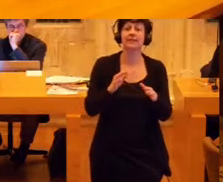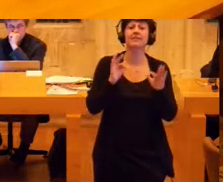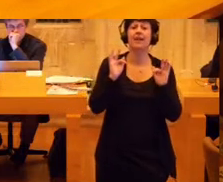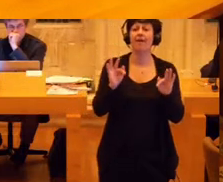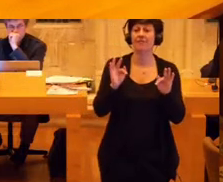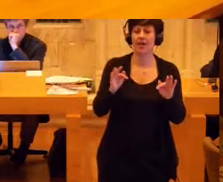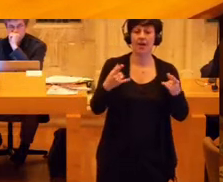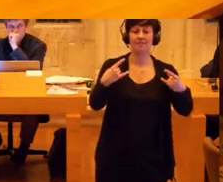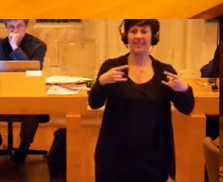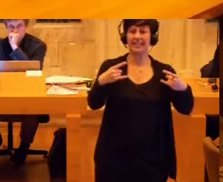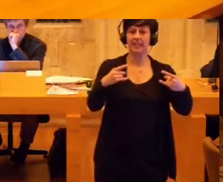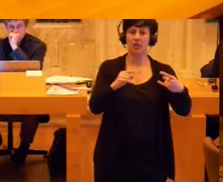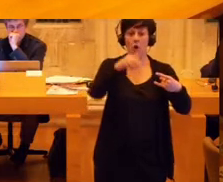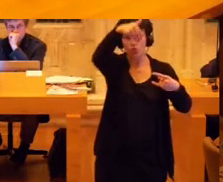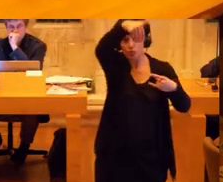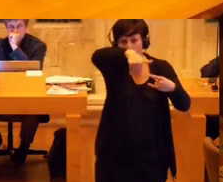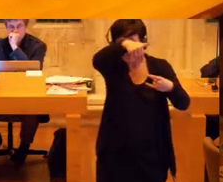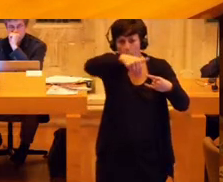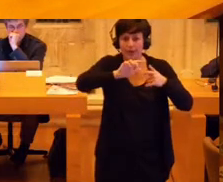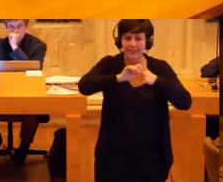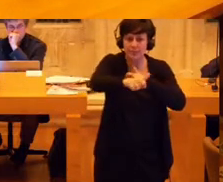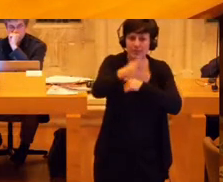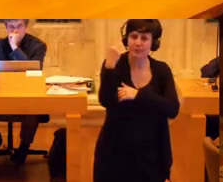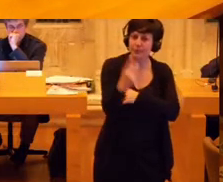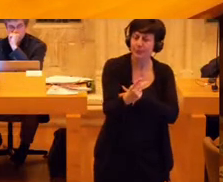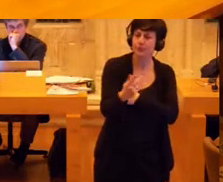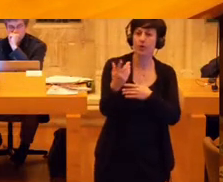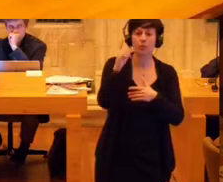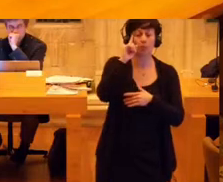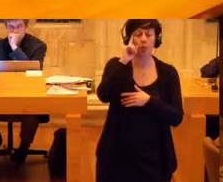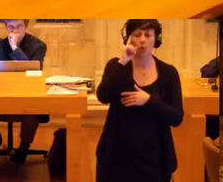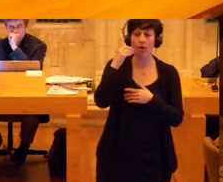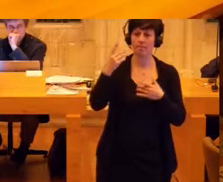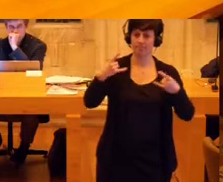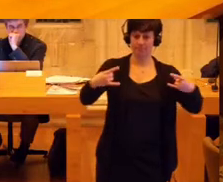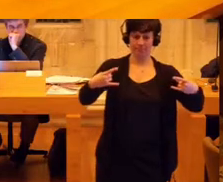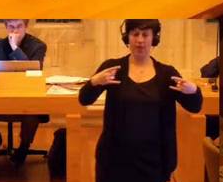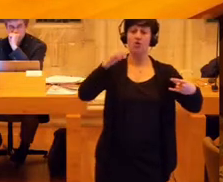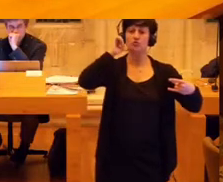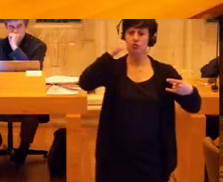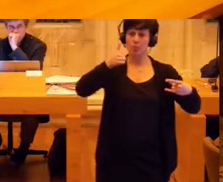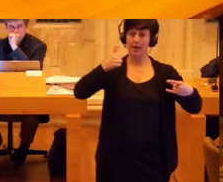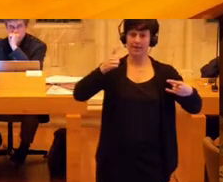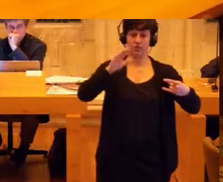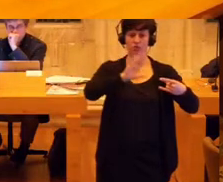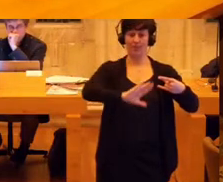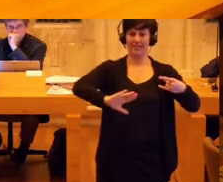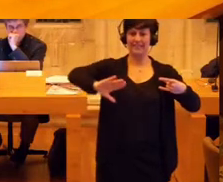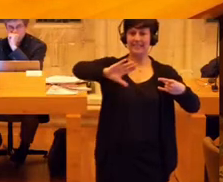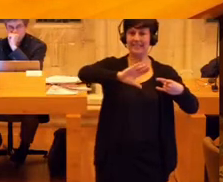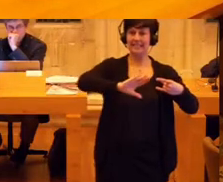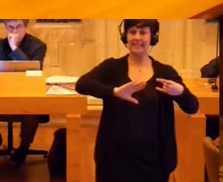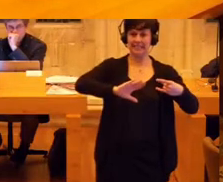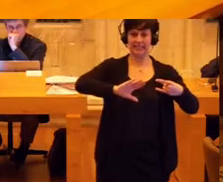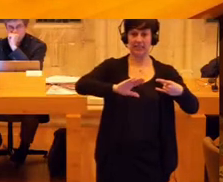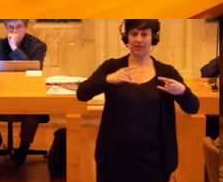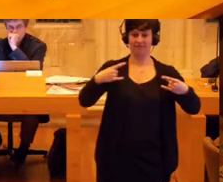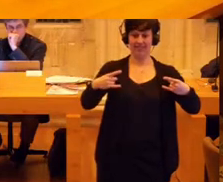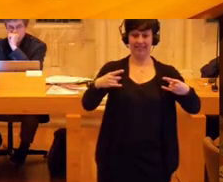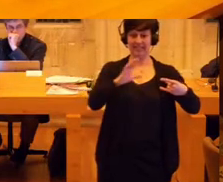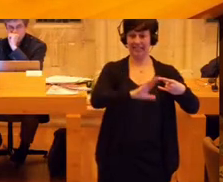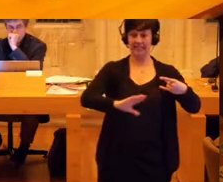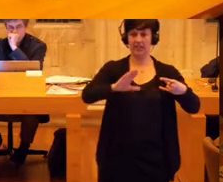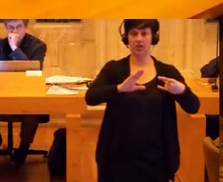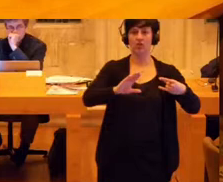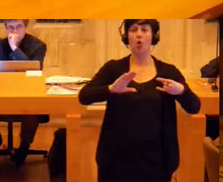l'intérieur des vitrines, puisque la surface demain sera limitée à 20% de la surface totale des